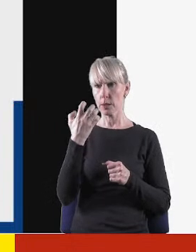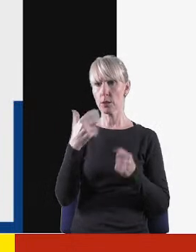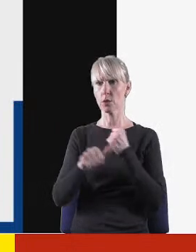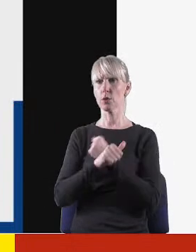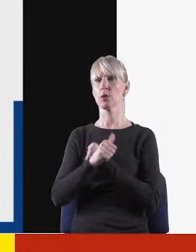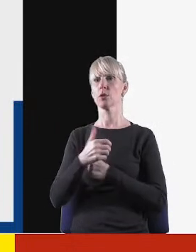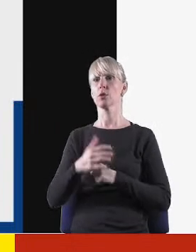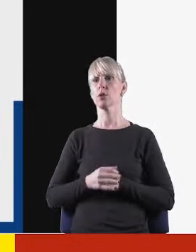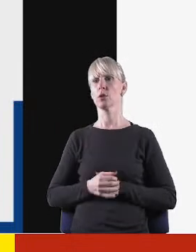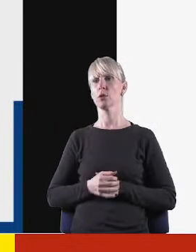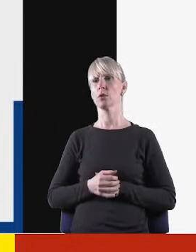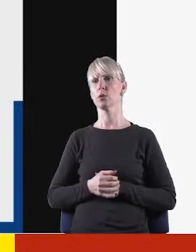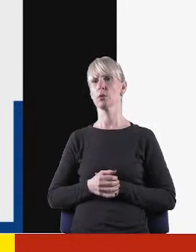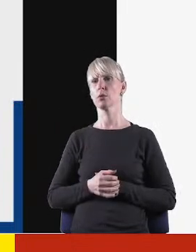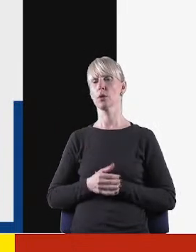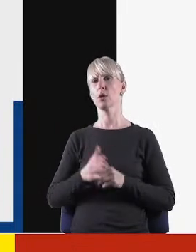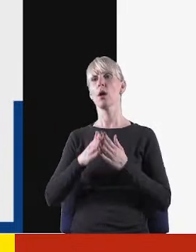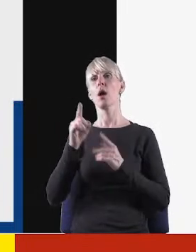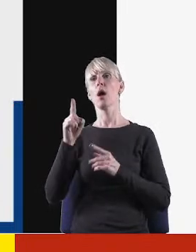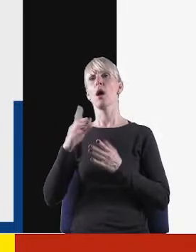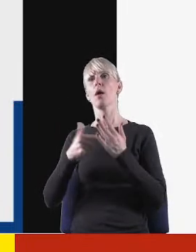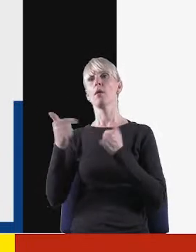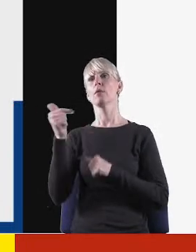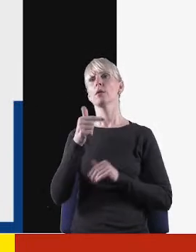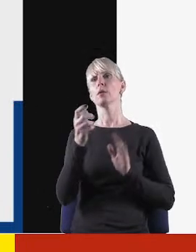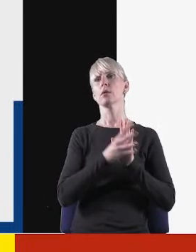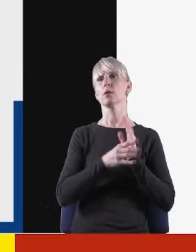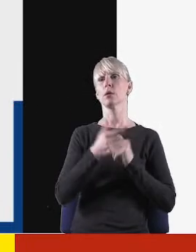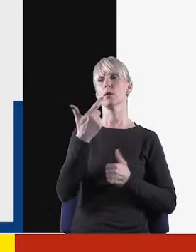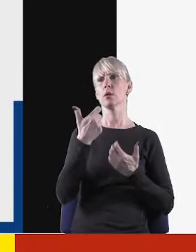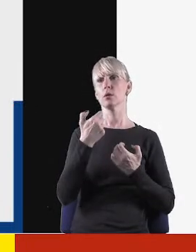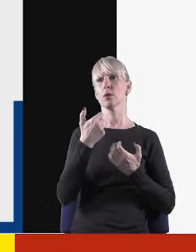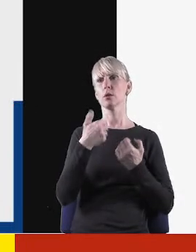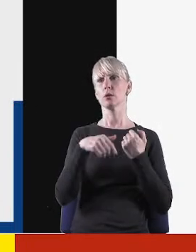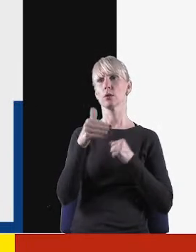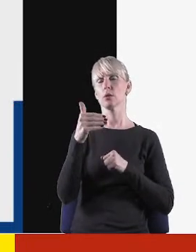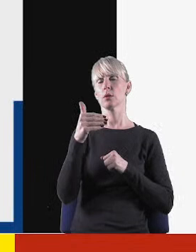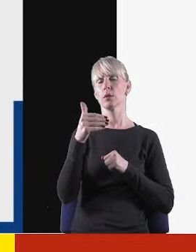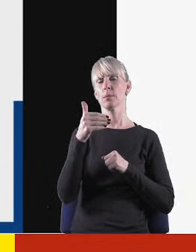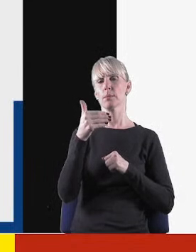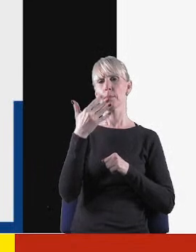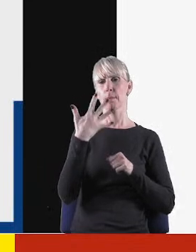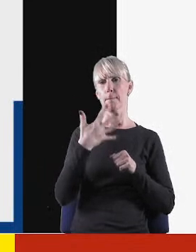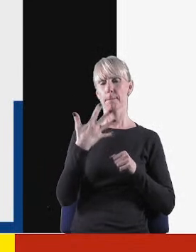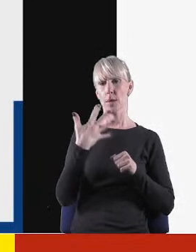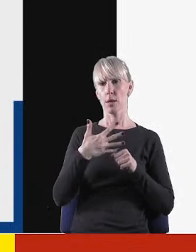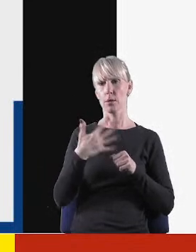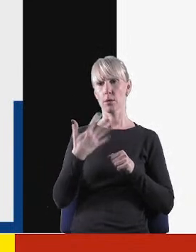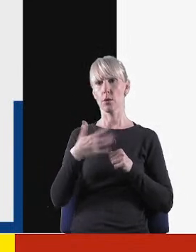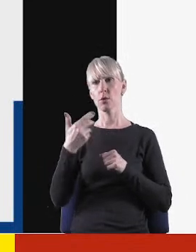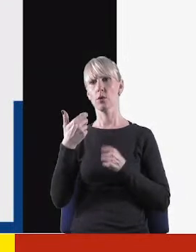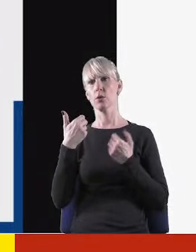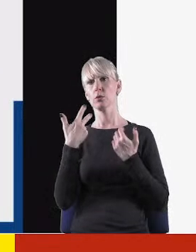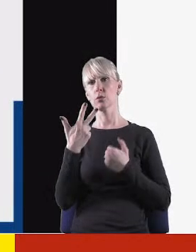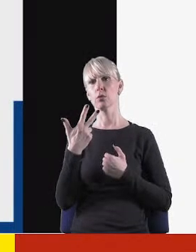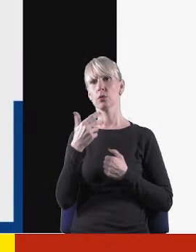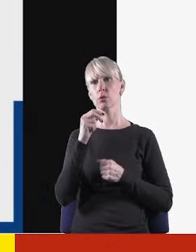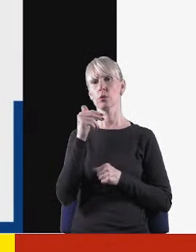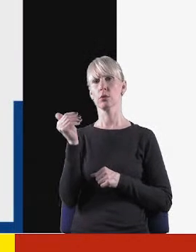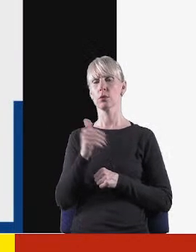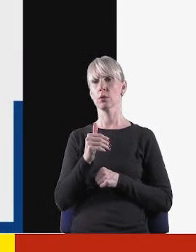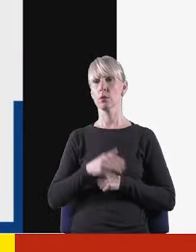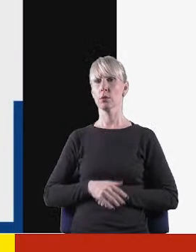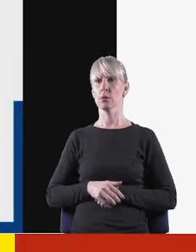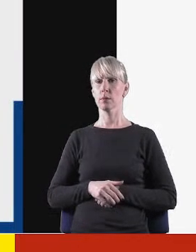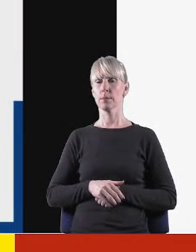2019 34 653 tysiące. I już ostatni slajd, nadzór pedagogiczny sprawowany